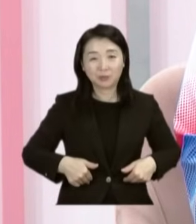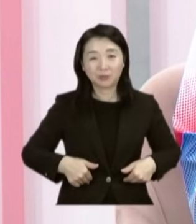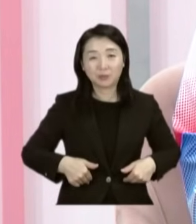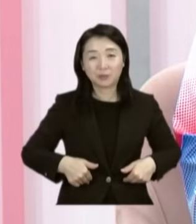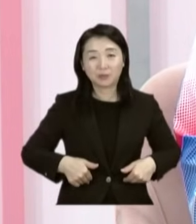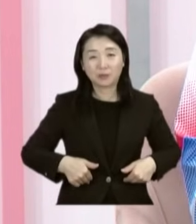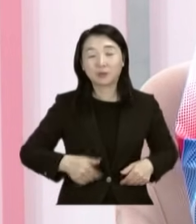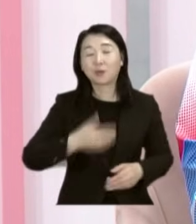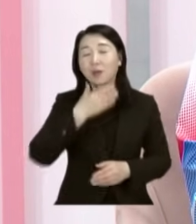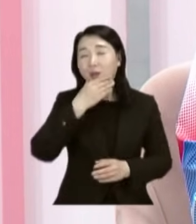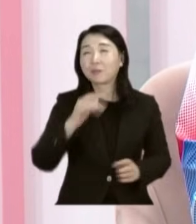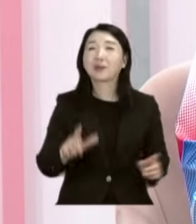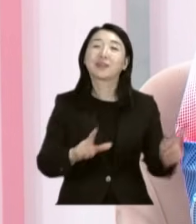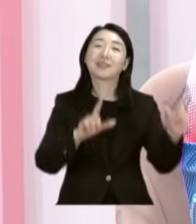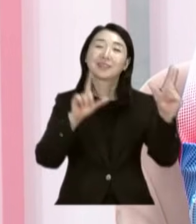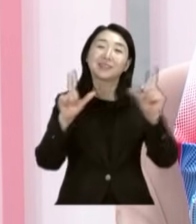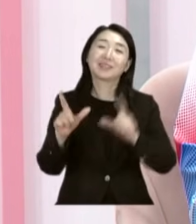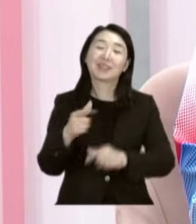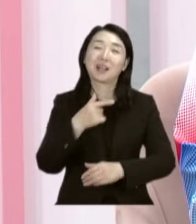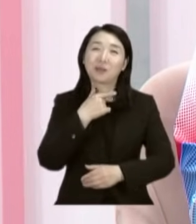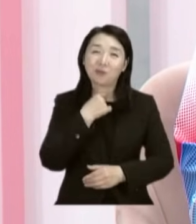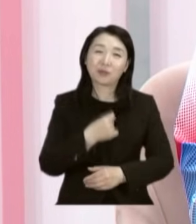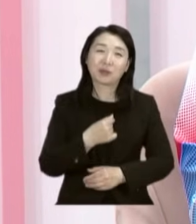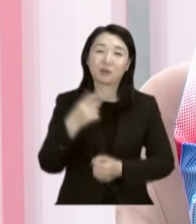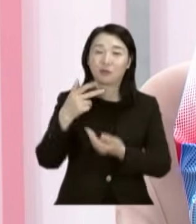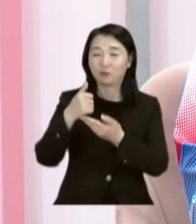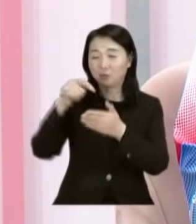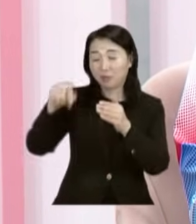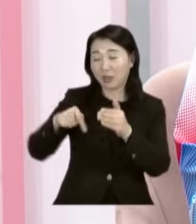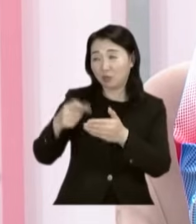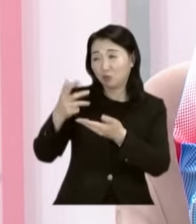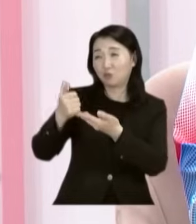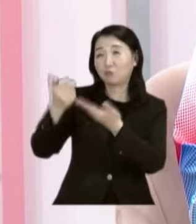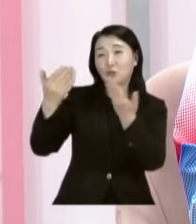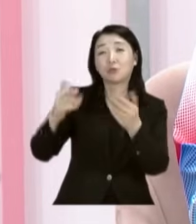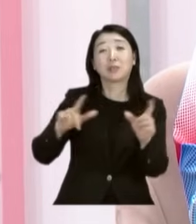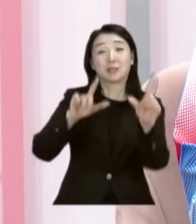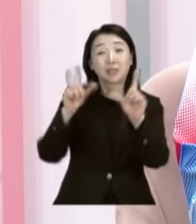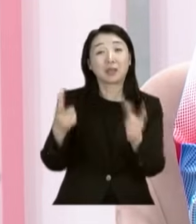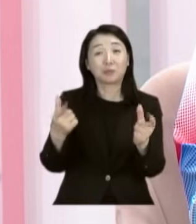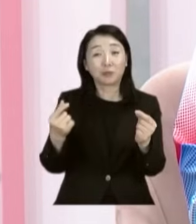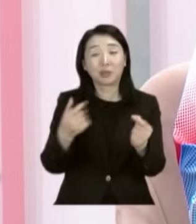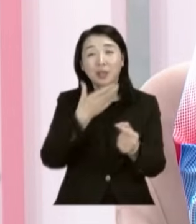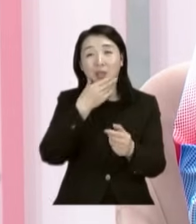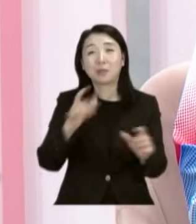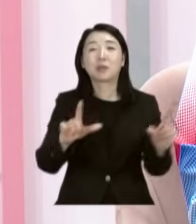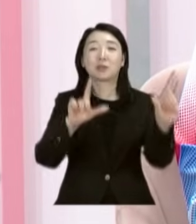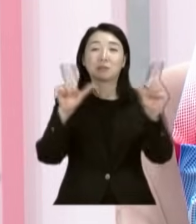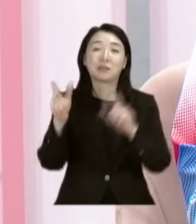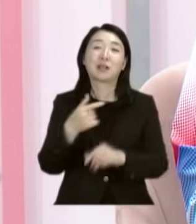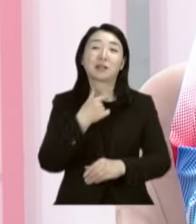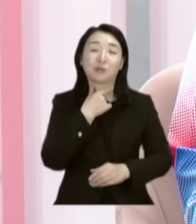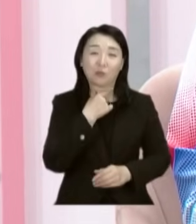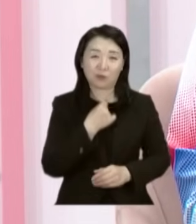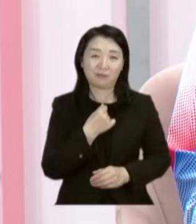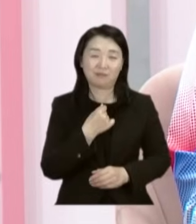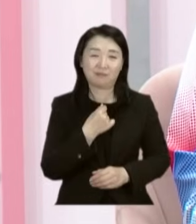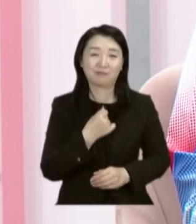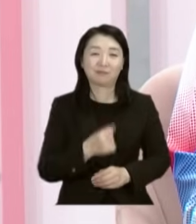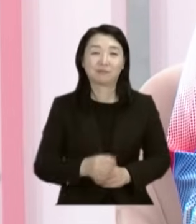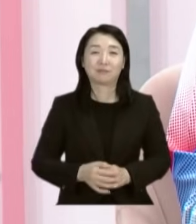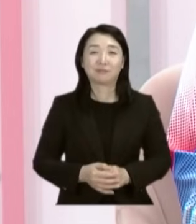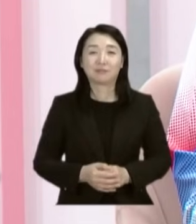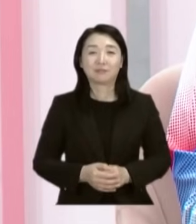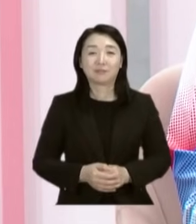어 행복한 삶을음 주님 안에서 주님이 주신 삶이니까요 행복한 삶을 살았으면 하는 그런